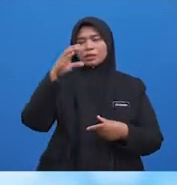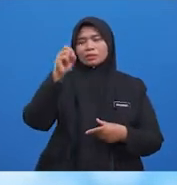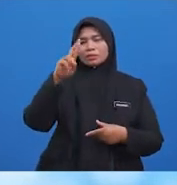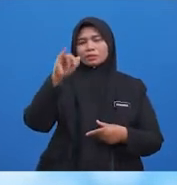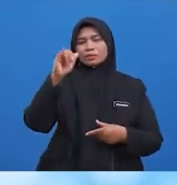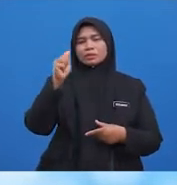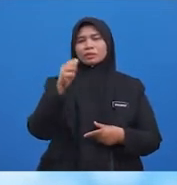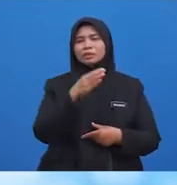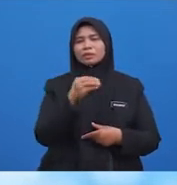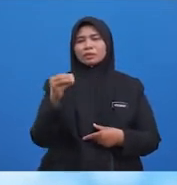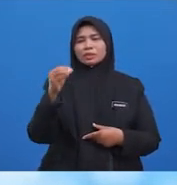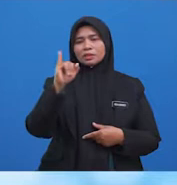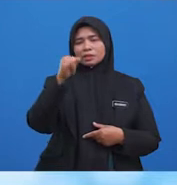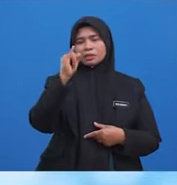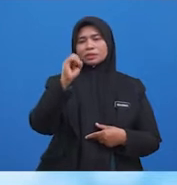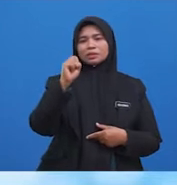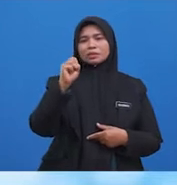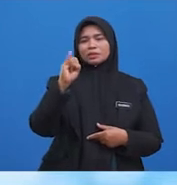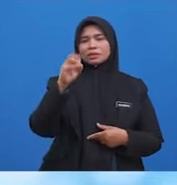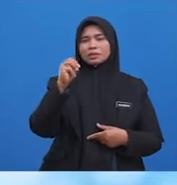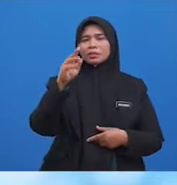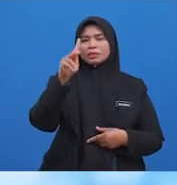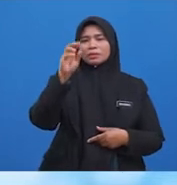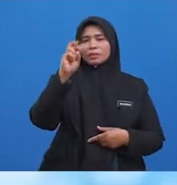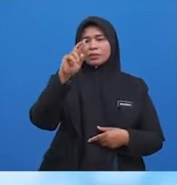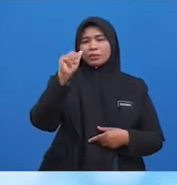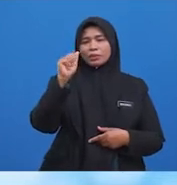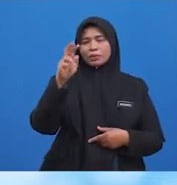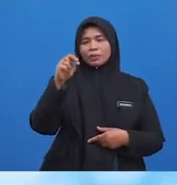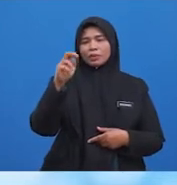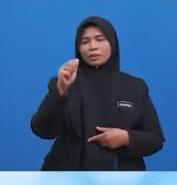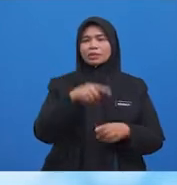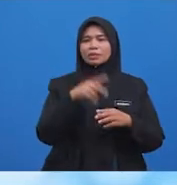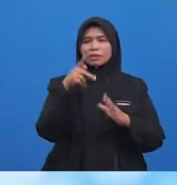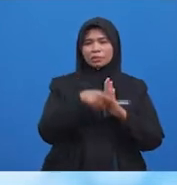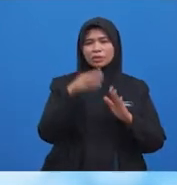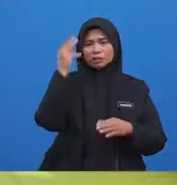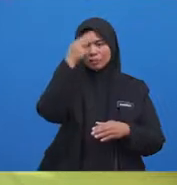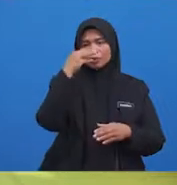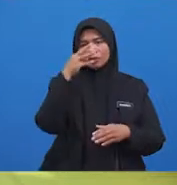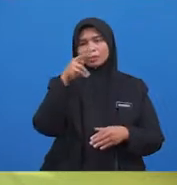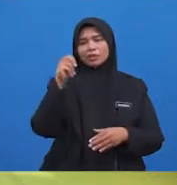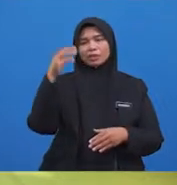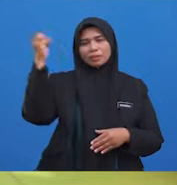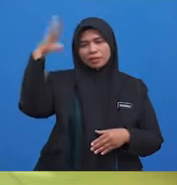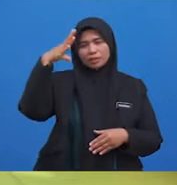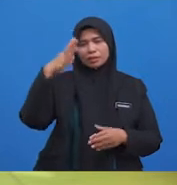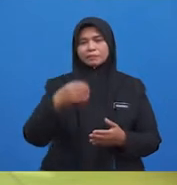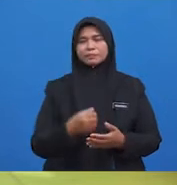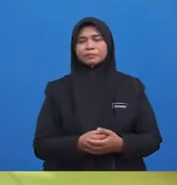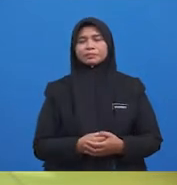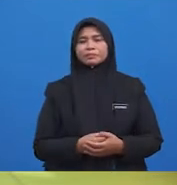dan lentingan jisim Corona di permukaan matahari baimbai